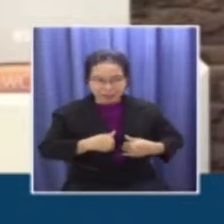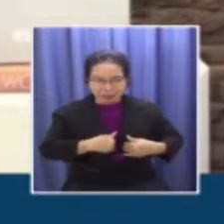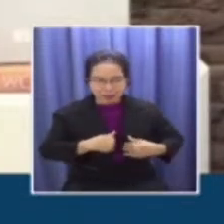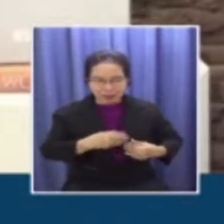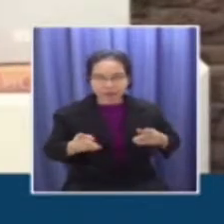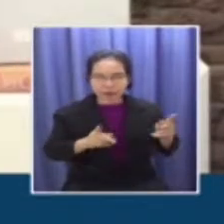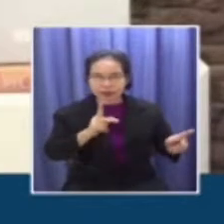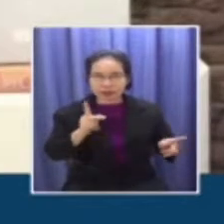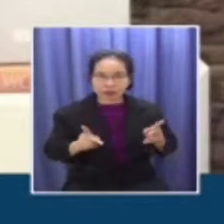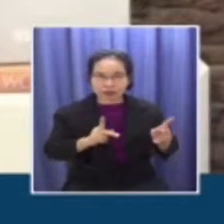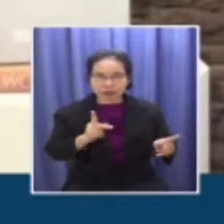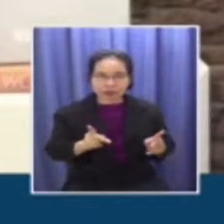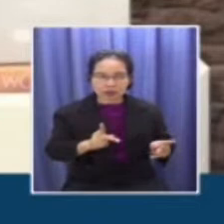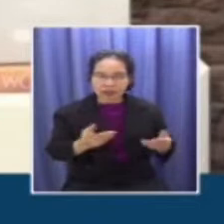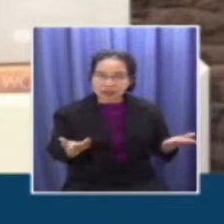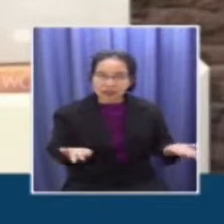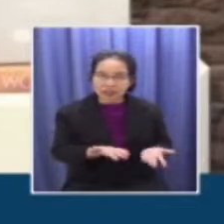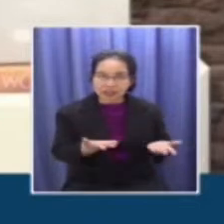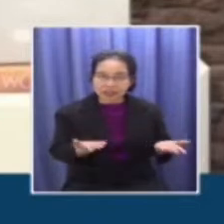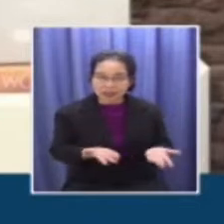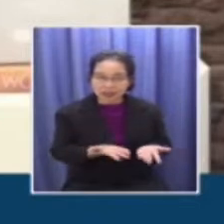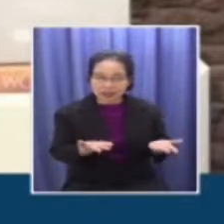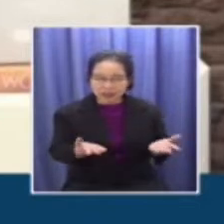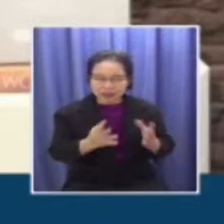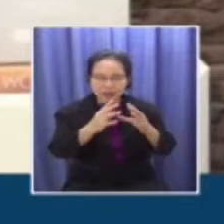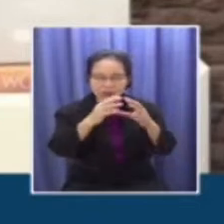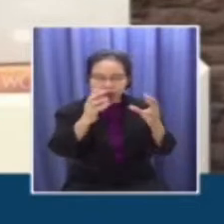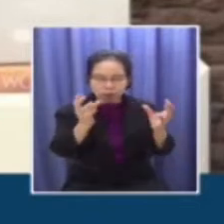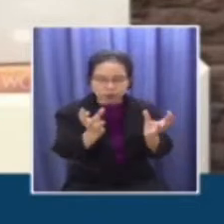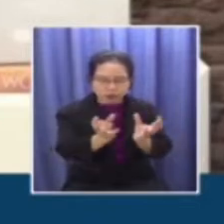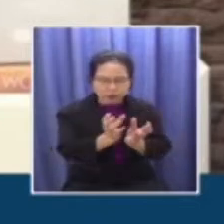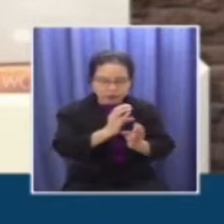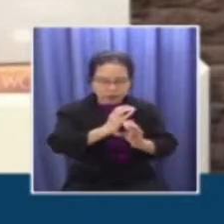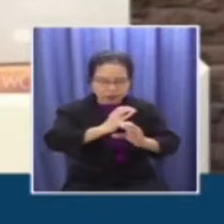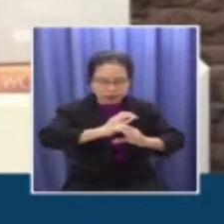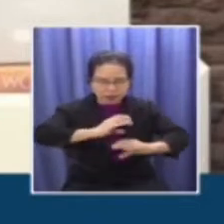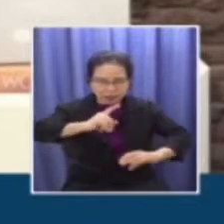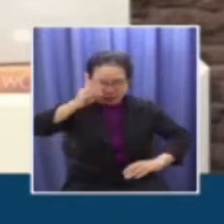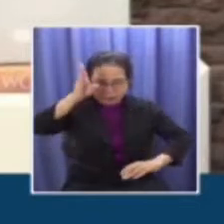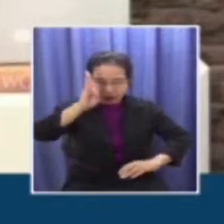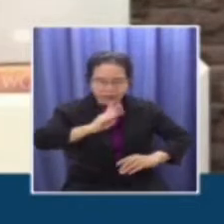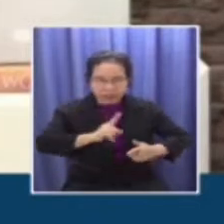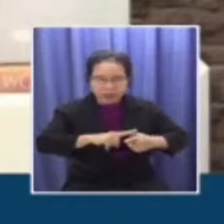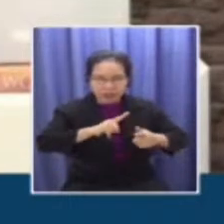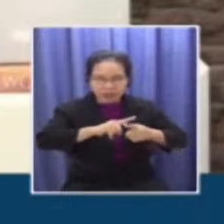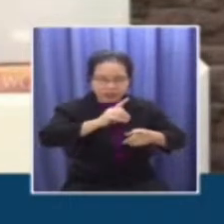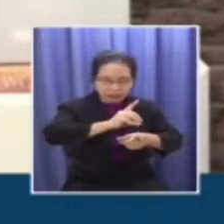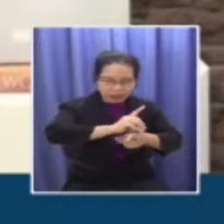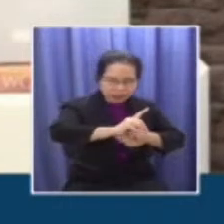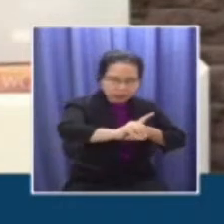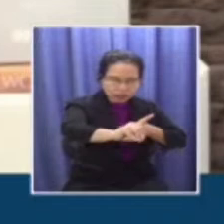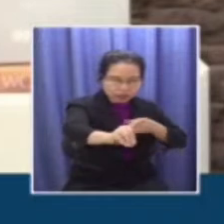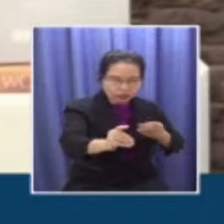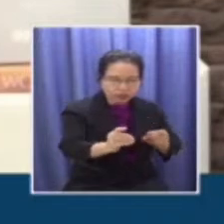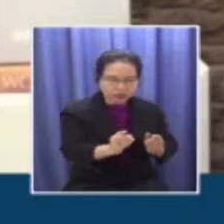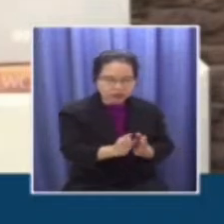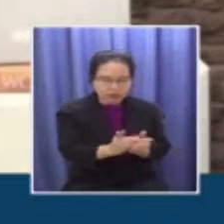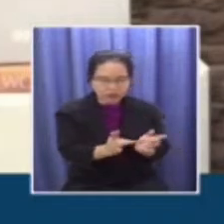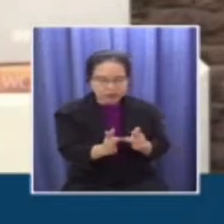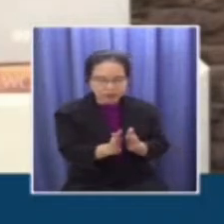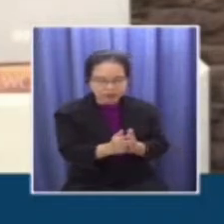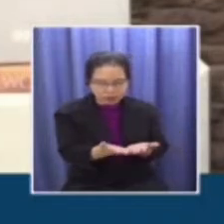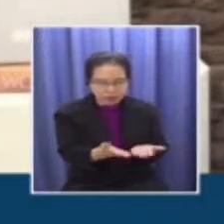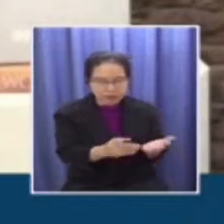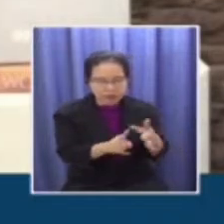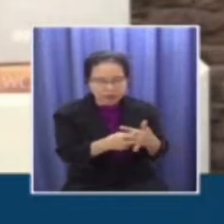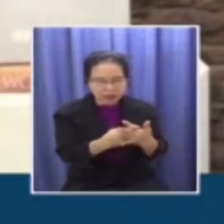e betumi ate yese no. Nipa yes no kufre mmoa. Ampa se nipa ayes no